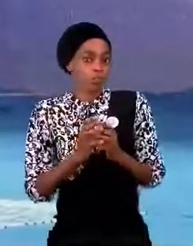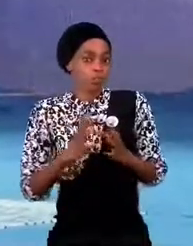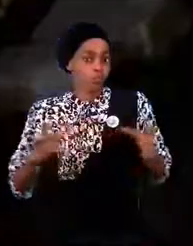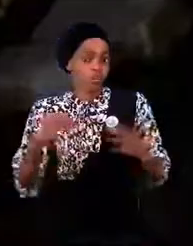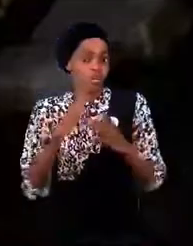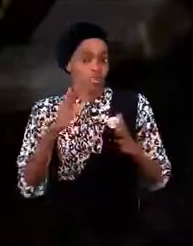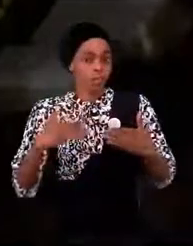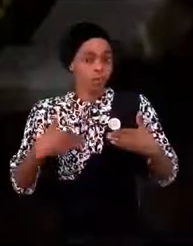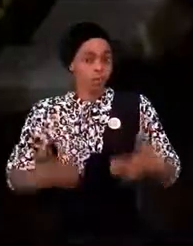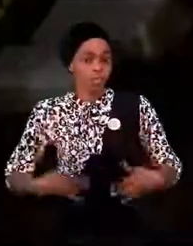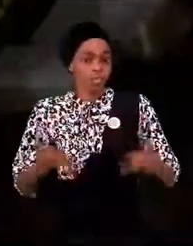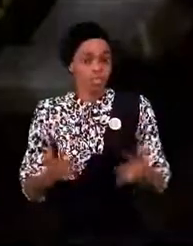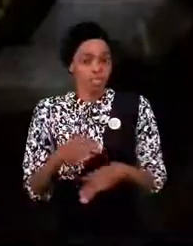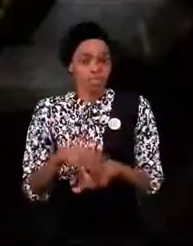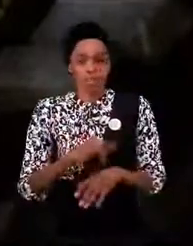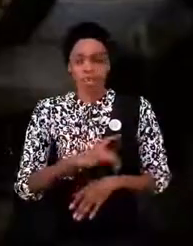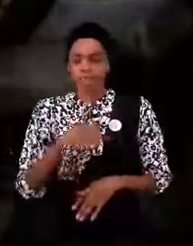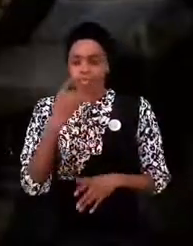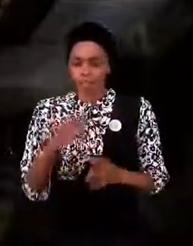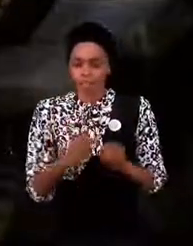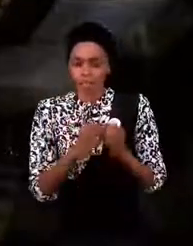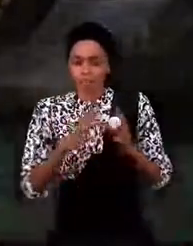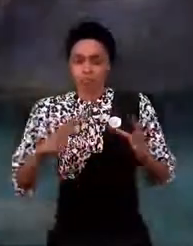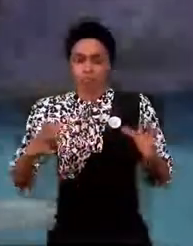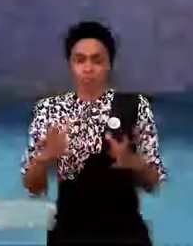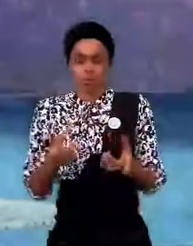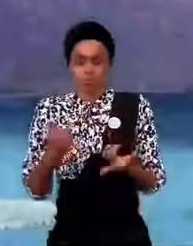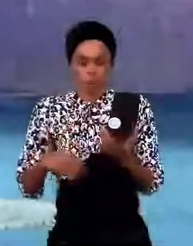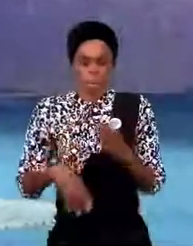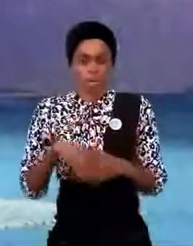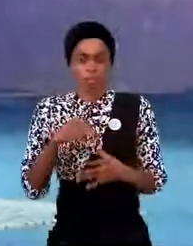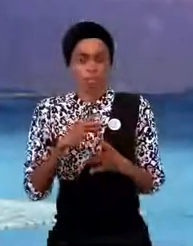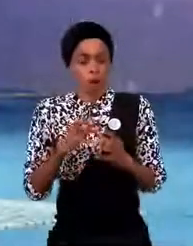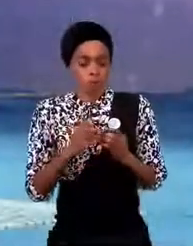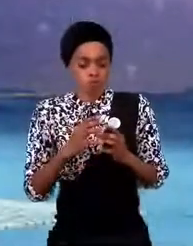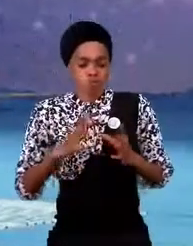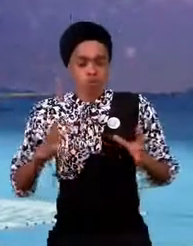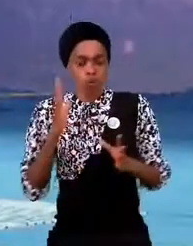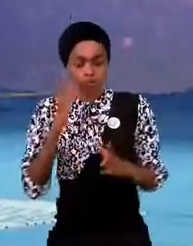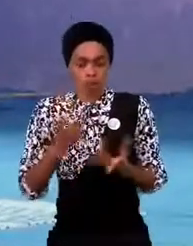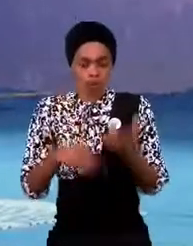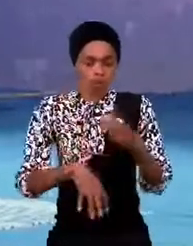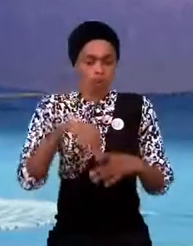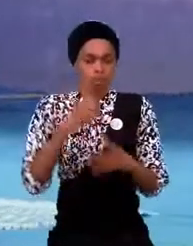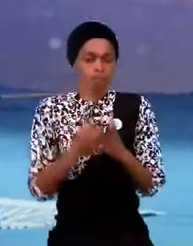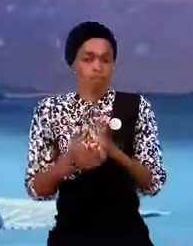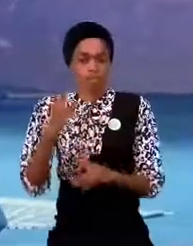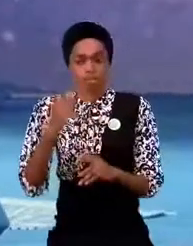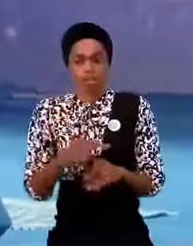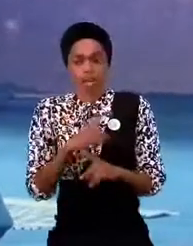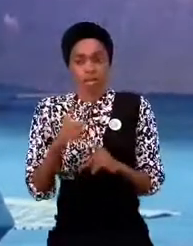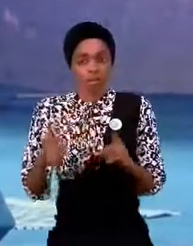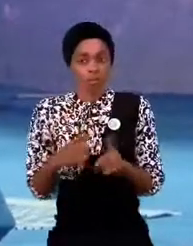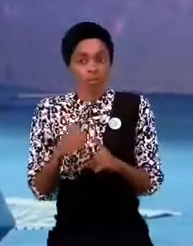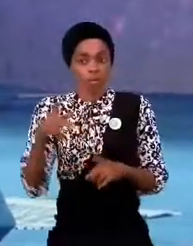ce corps, cette partie enflée va partir. Et lorsque l'apôtre a dit d'une voix forte, « Lève-toi droit